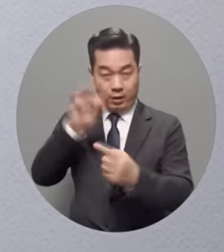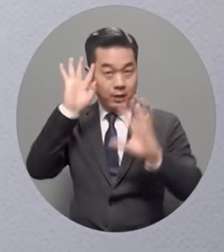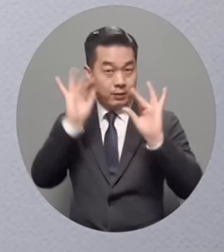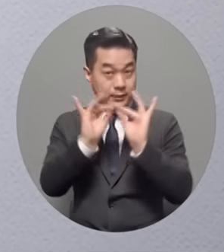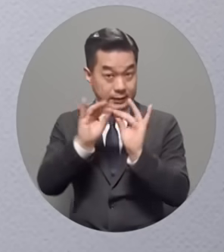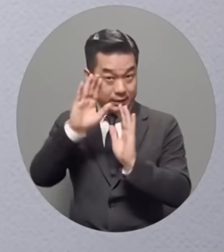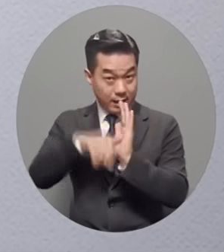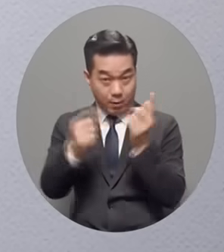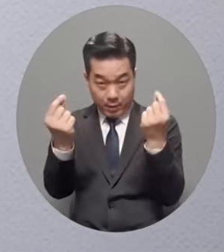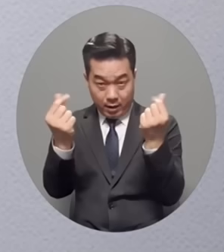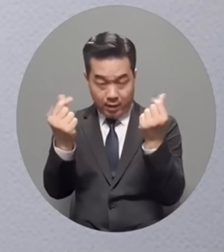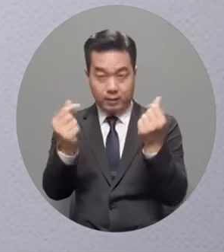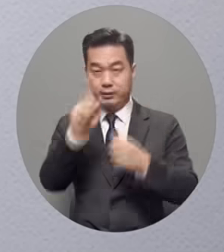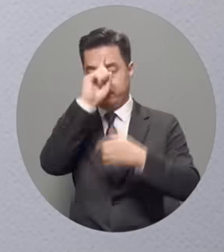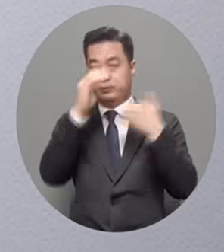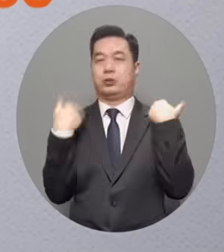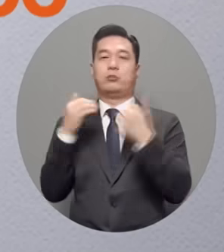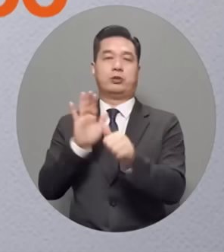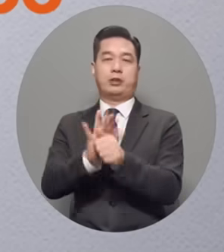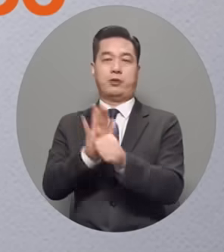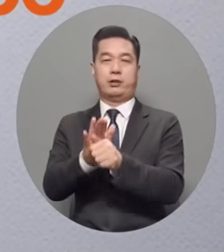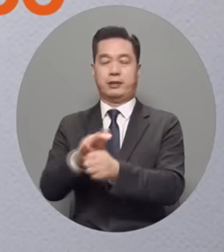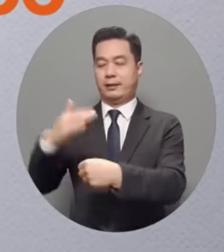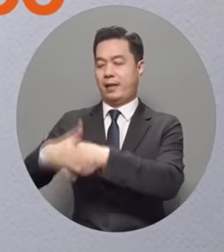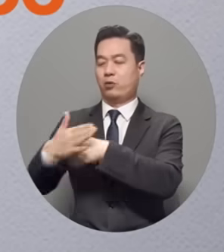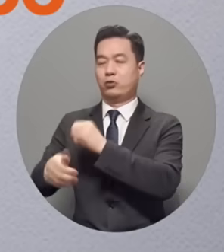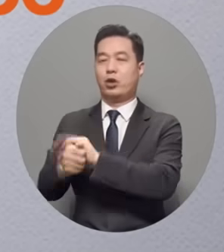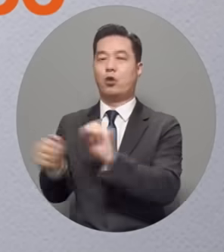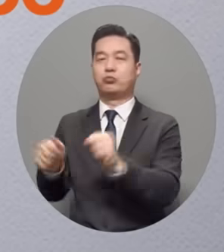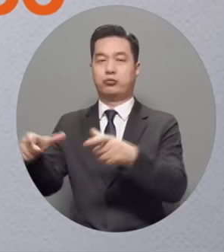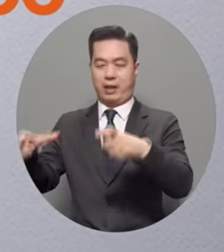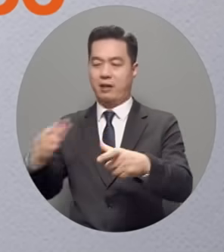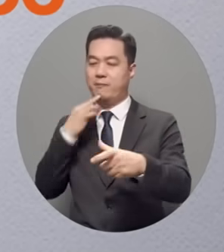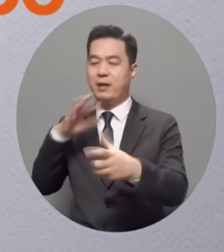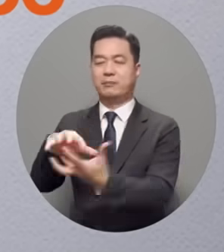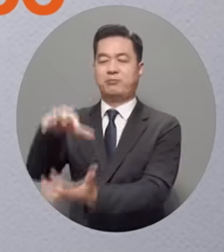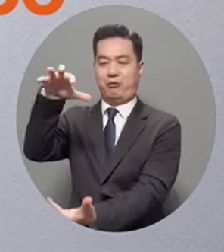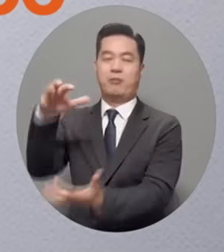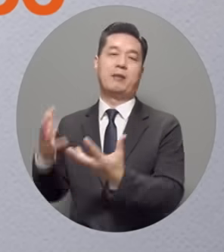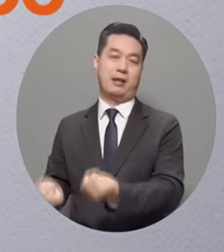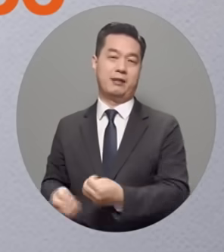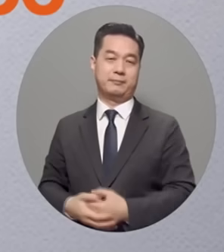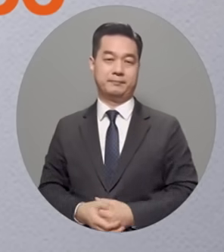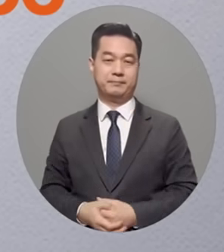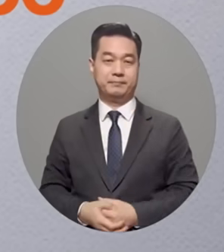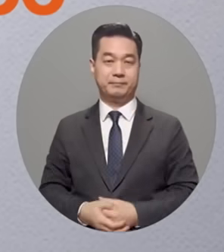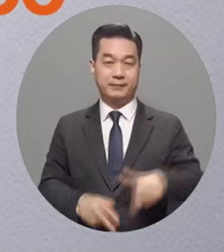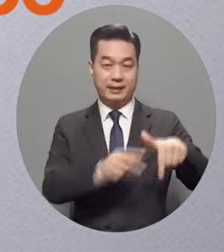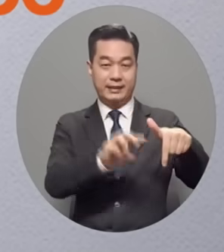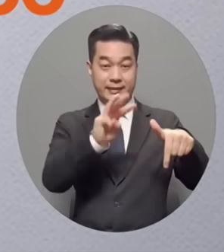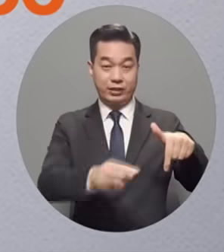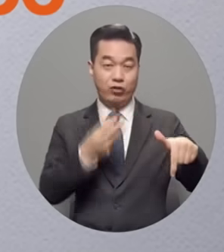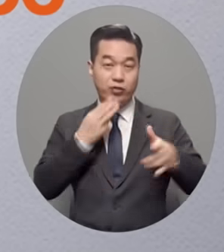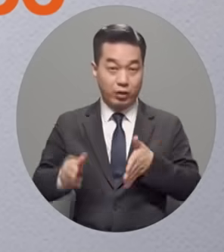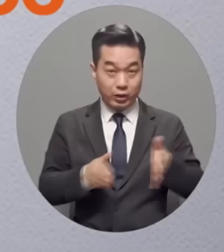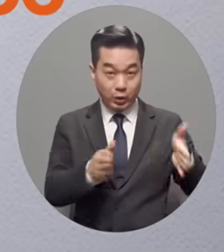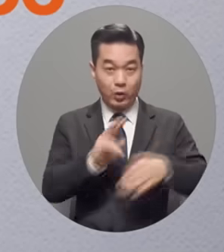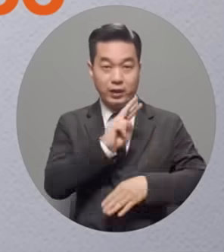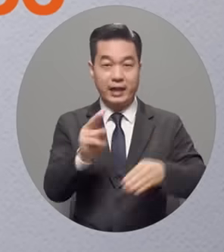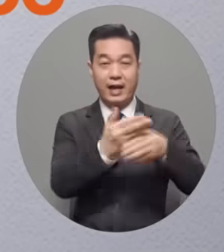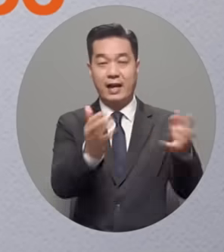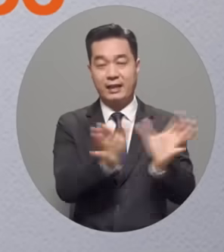마찬가지로 정부 지원론은 대구, 경북 지역에서만 우세를 보였습니다. 인천, 경기 지역은 야당 후보가